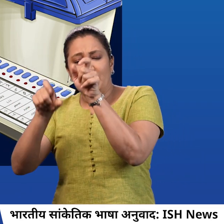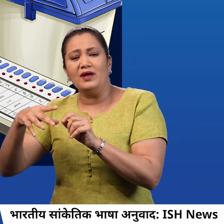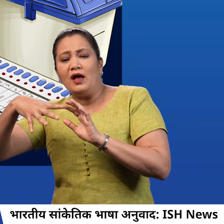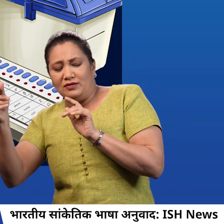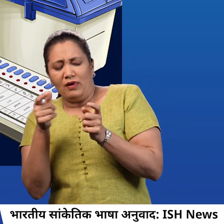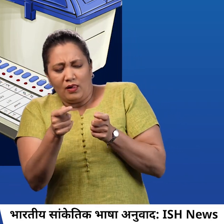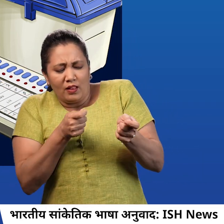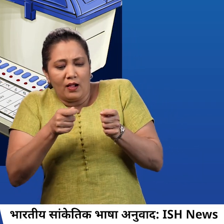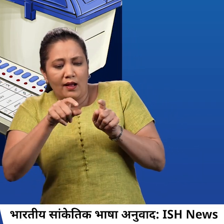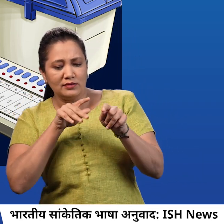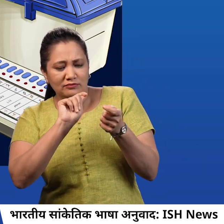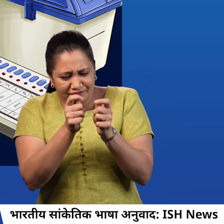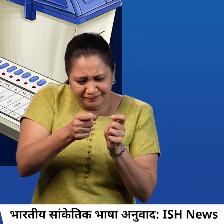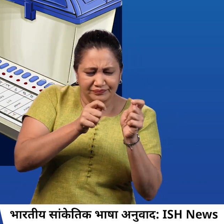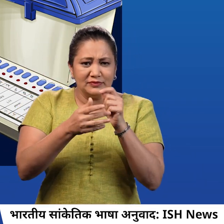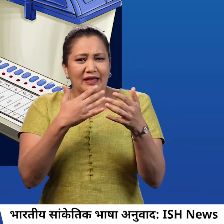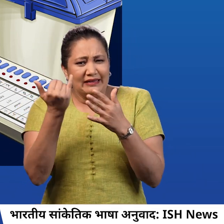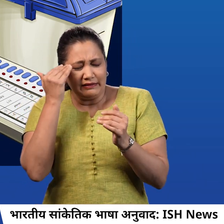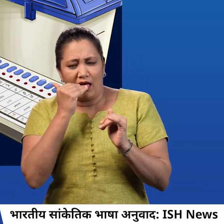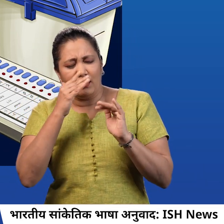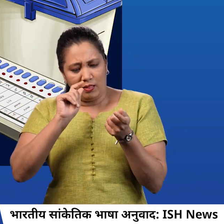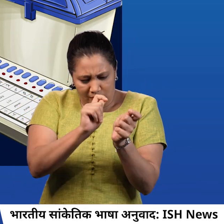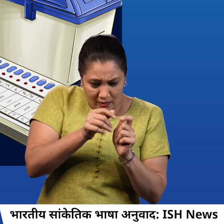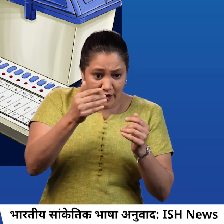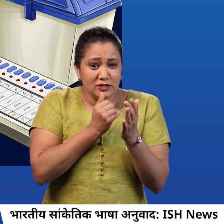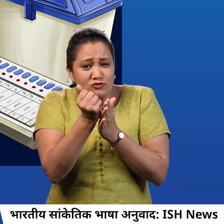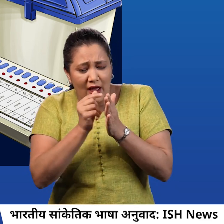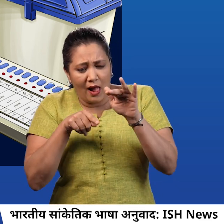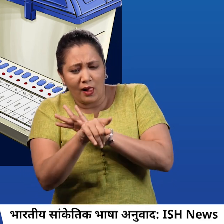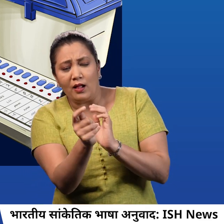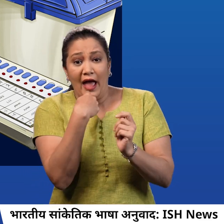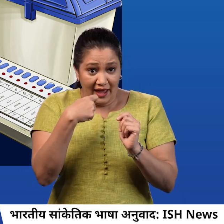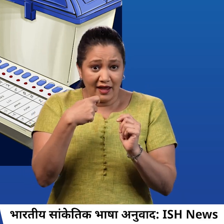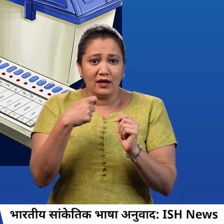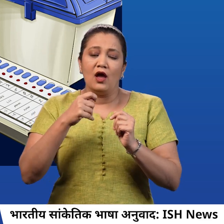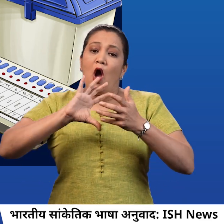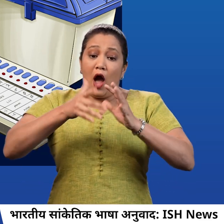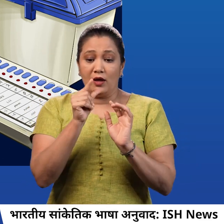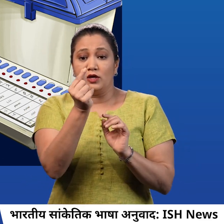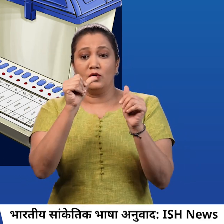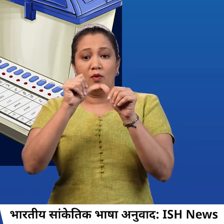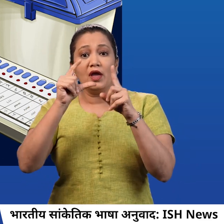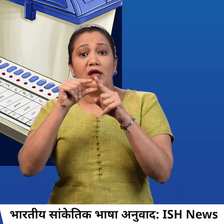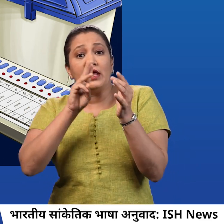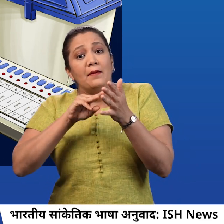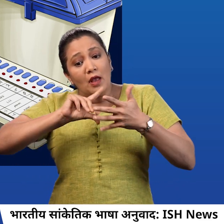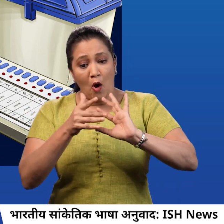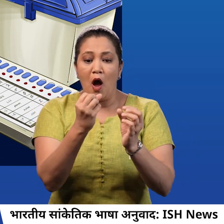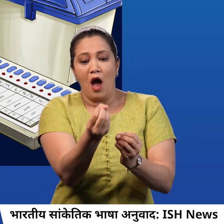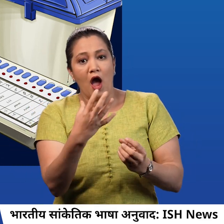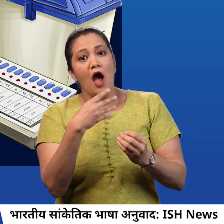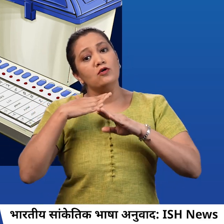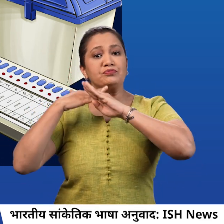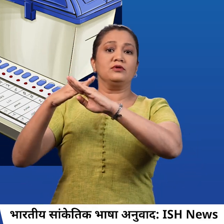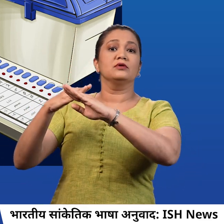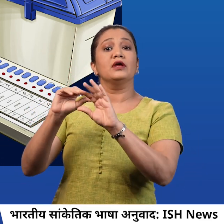कंट्रोलर अर्थात सूक्ष्म नियंत्रक वा माहितीसाठा प्रणालीला अनधिकृतरित्या हाताळायचा प्रयत्न केला गेला तर या प्रणालीमुळे तो तात्काळ ओळखता